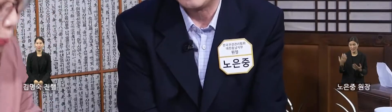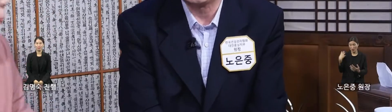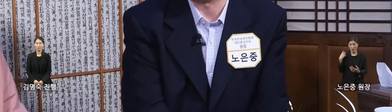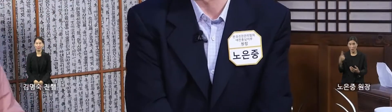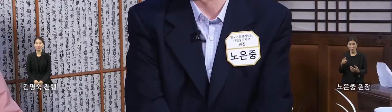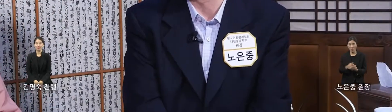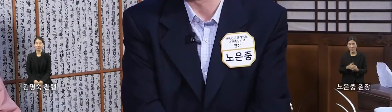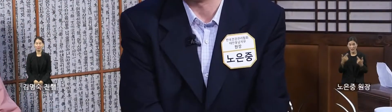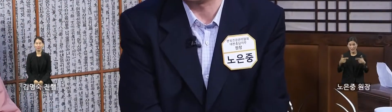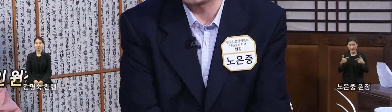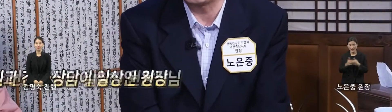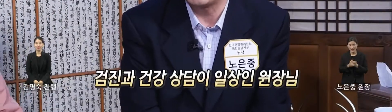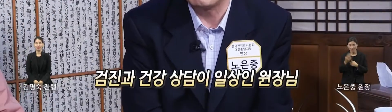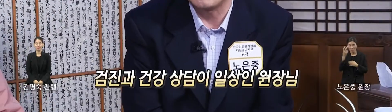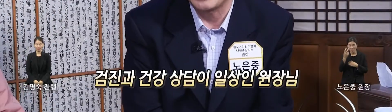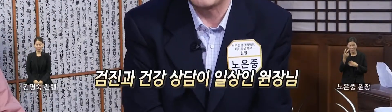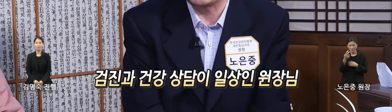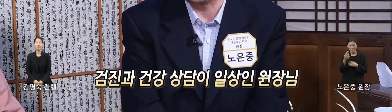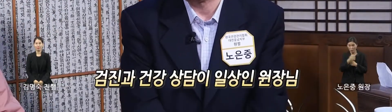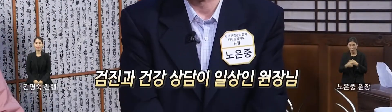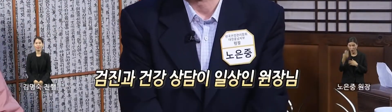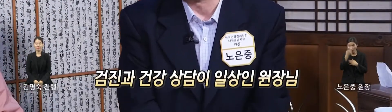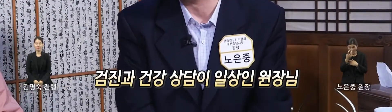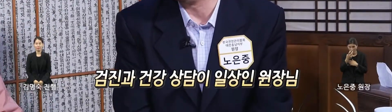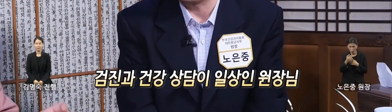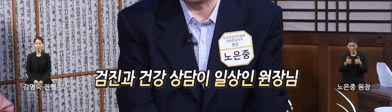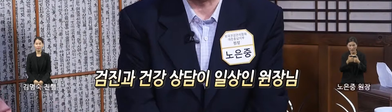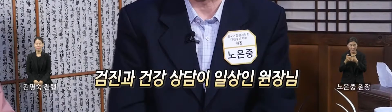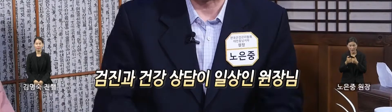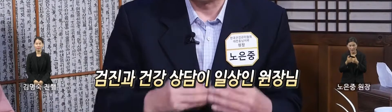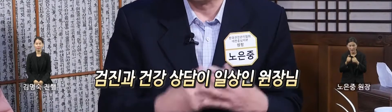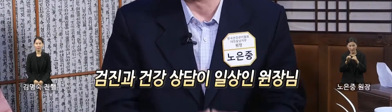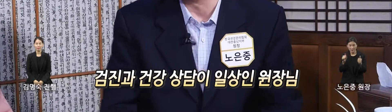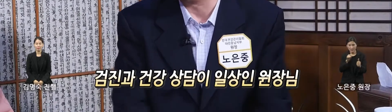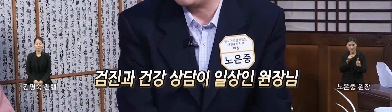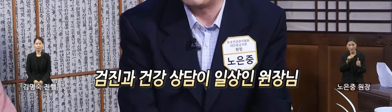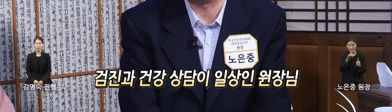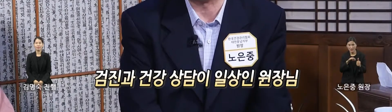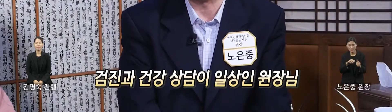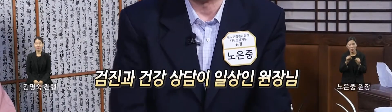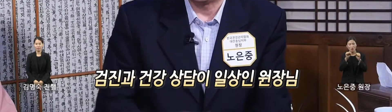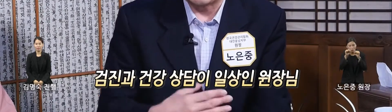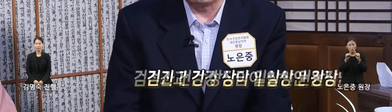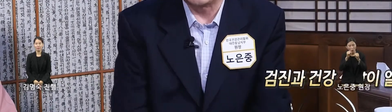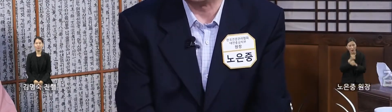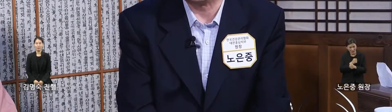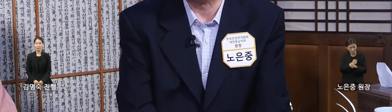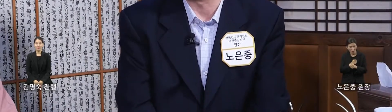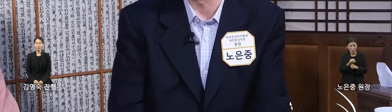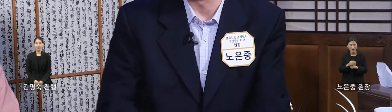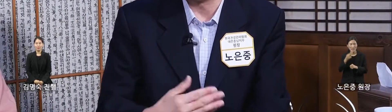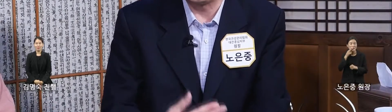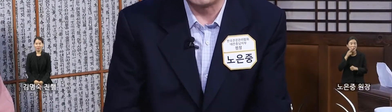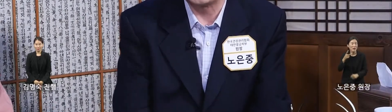이제 검진을 하고 상담하시는 분들한테 거의 역할이 운동 열심히 하시고 담배